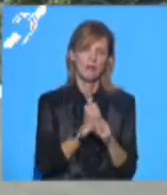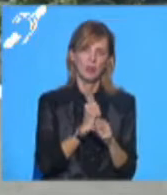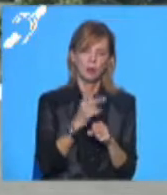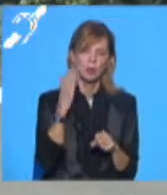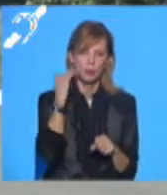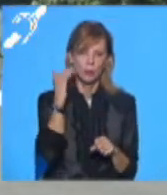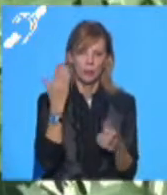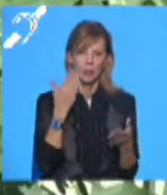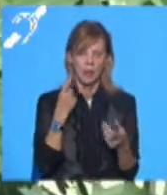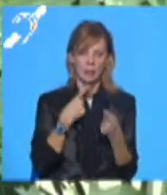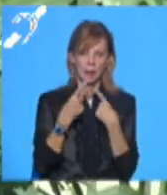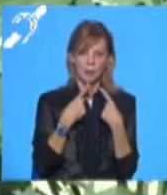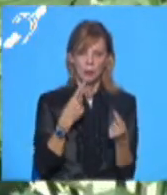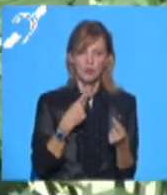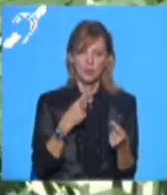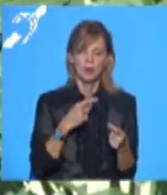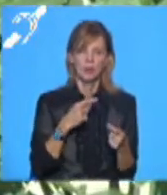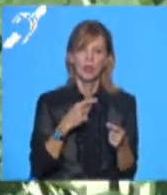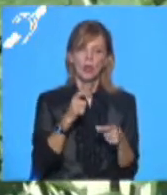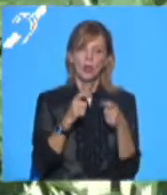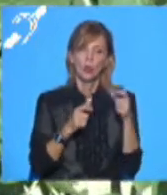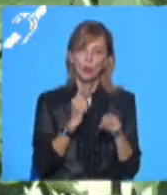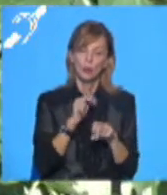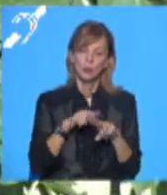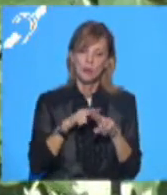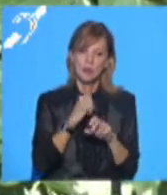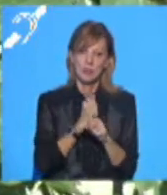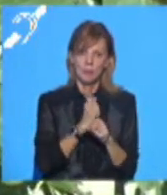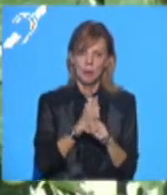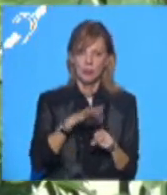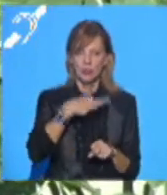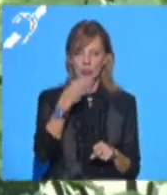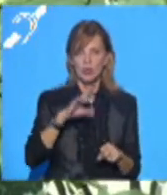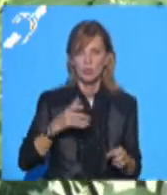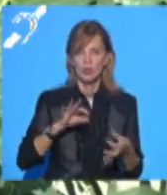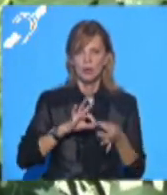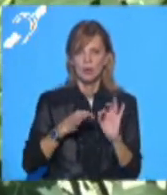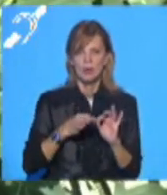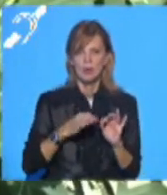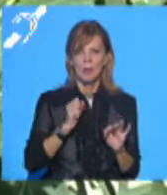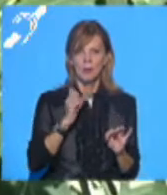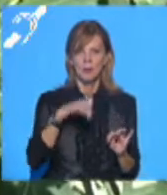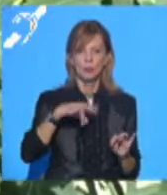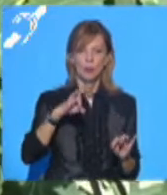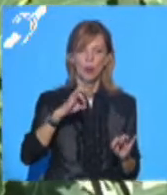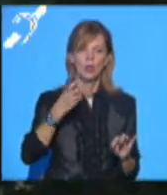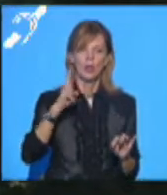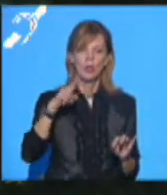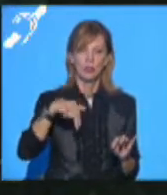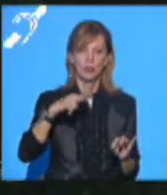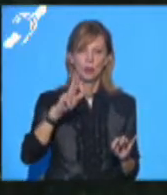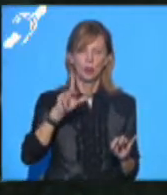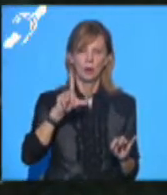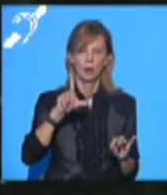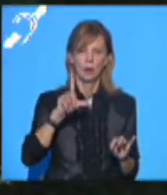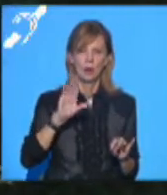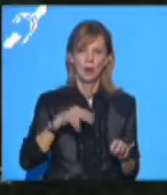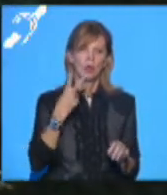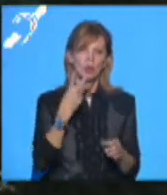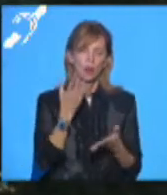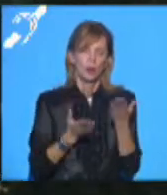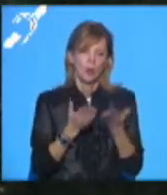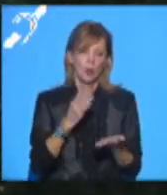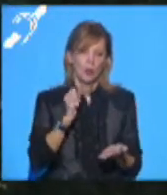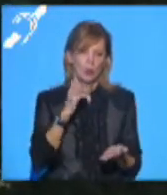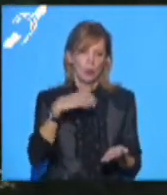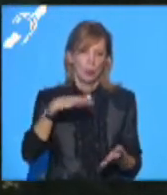gospodină care ne vorbește despre rețeta, după care se prepară și ne spune ce înseamnă smochinul pentru comunitate. La 2 kg de